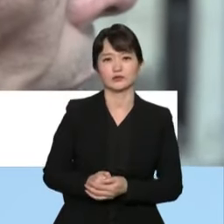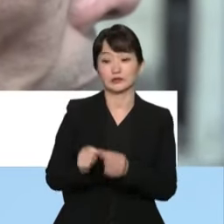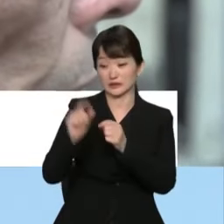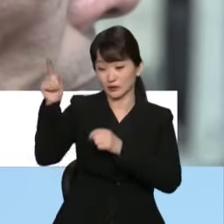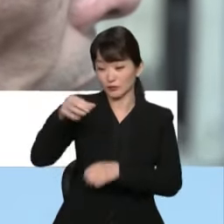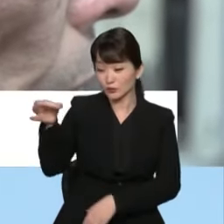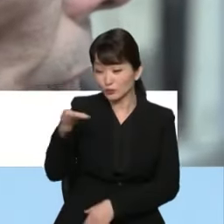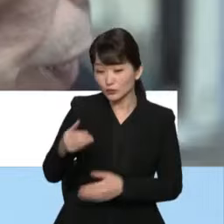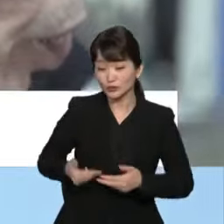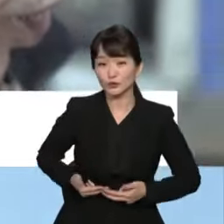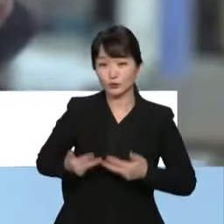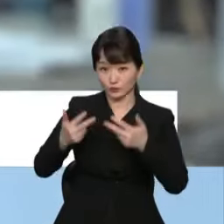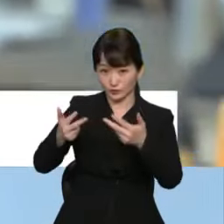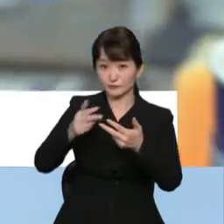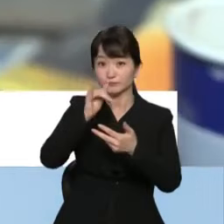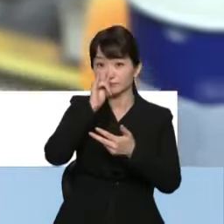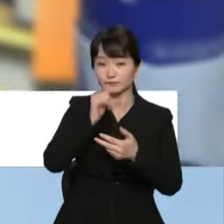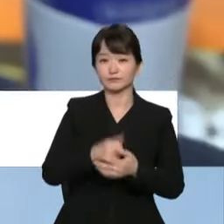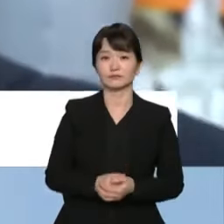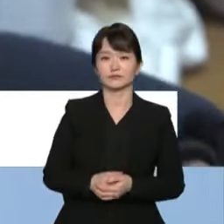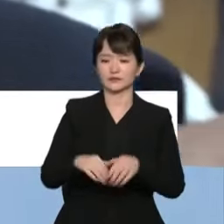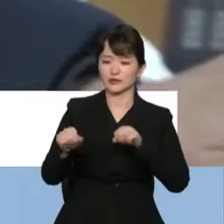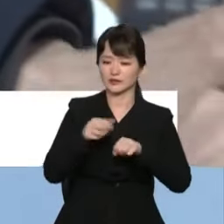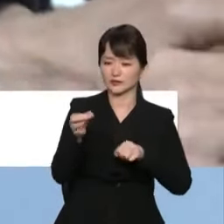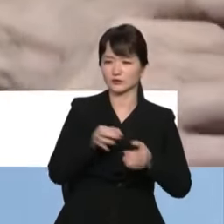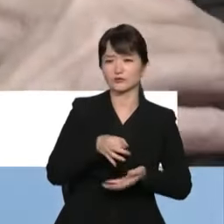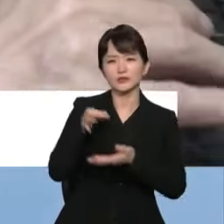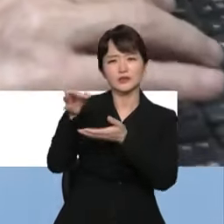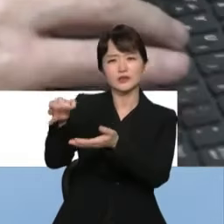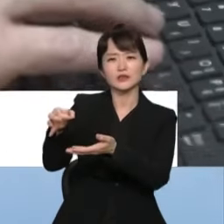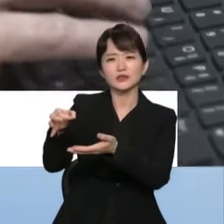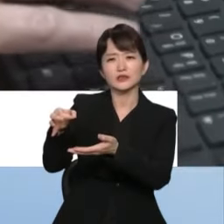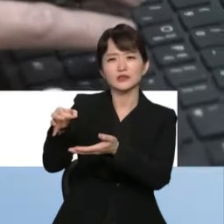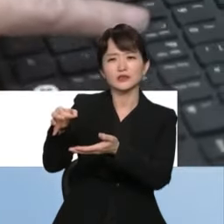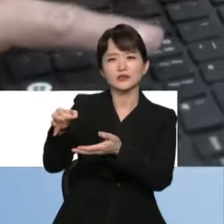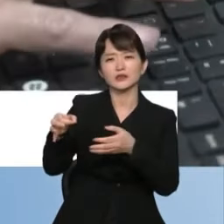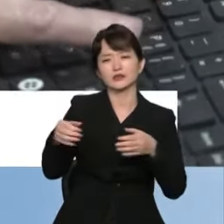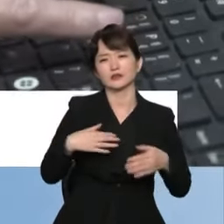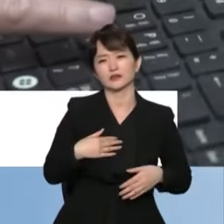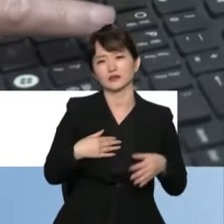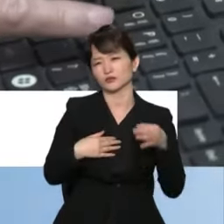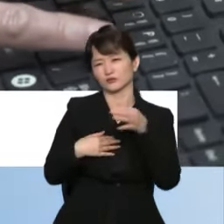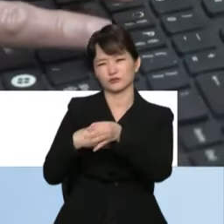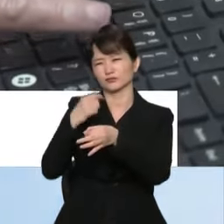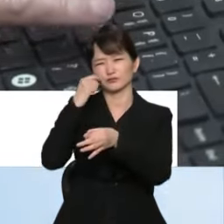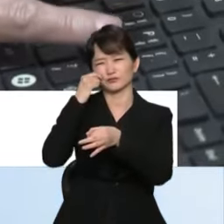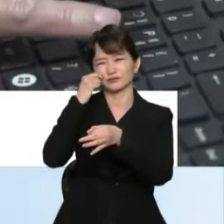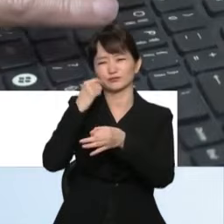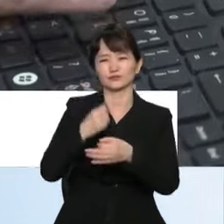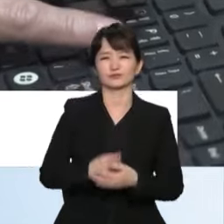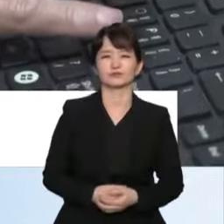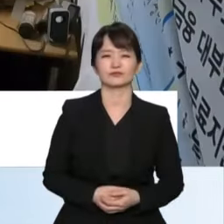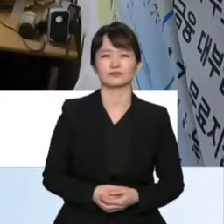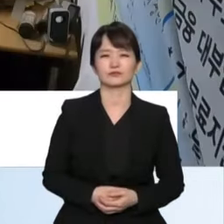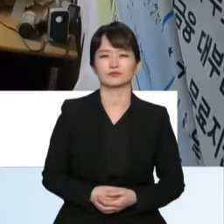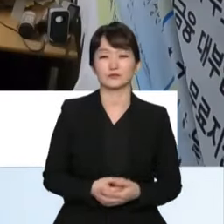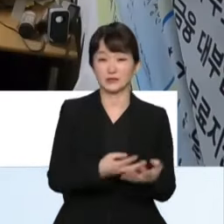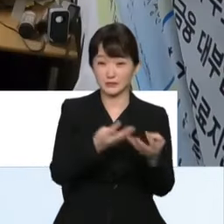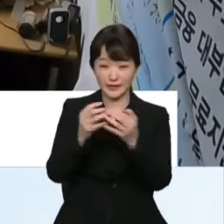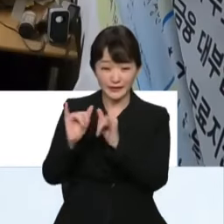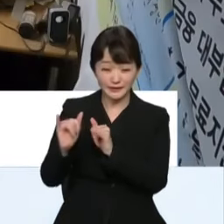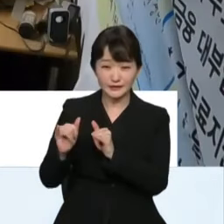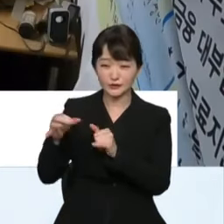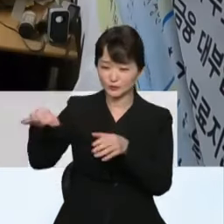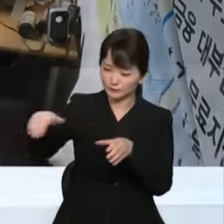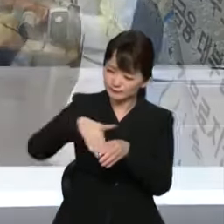해 주시는 차원으로 어 활동비를 지급해야 되는데 제가 다 떼먹어 버렸습니다 아이고네 이제 그렇게 많은 분들께서 이제